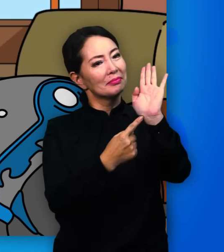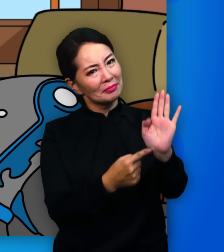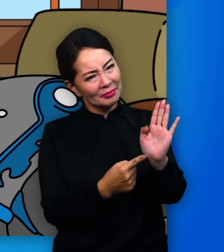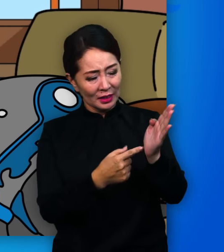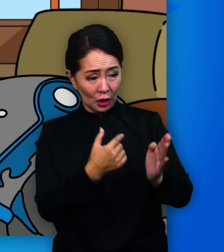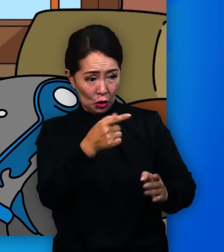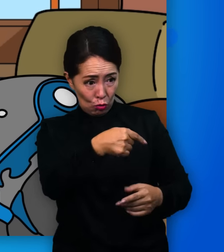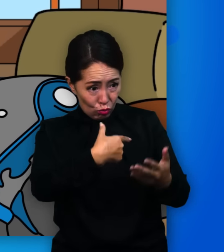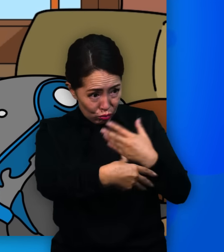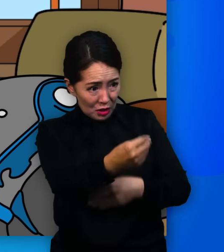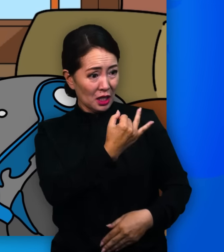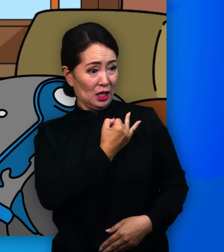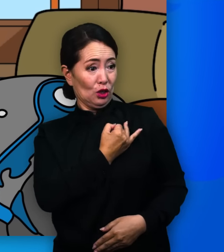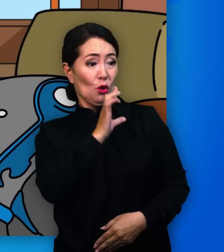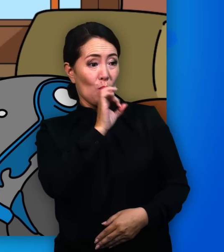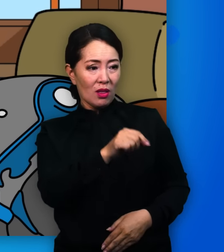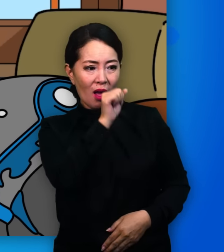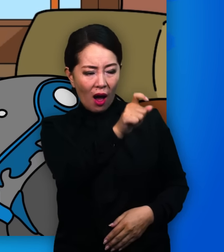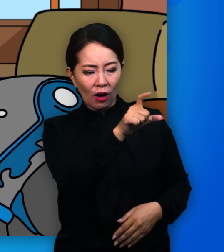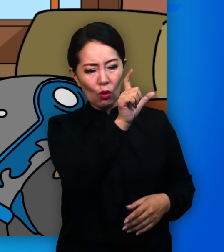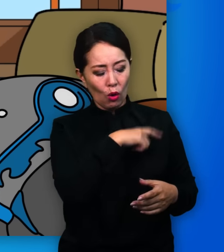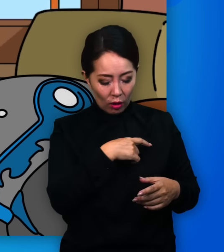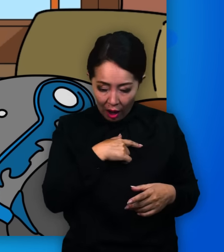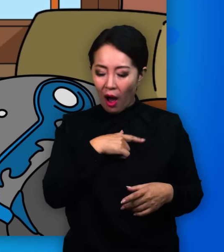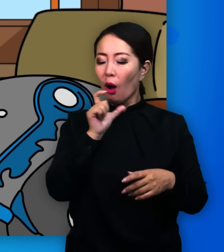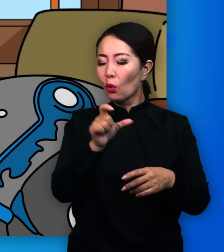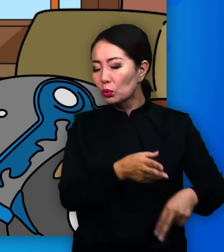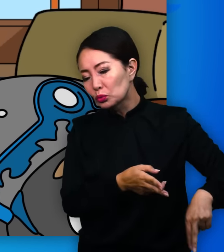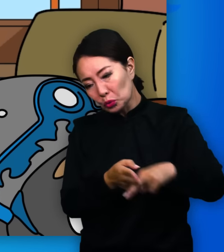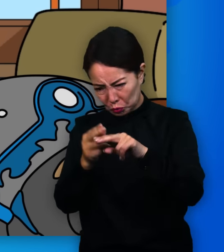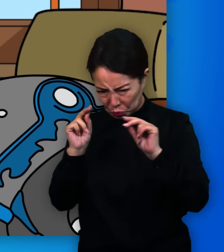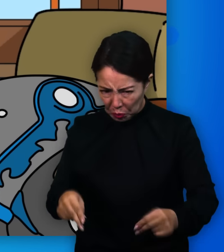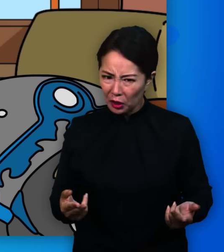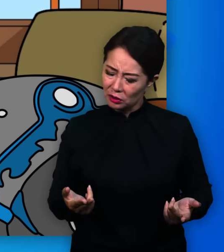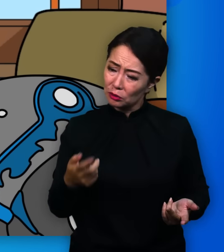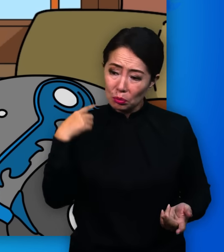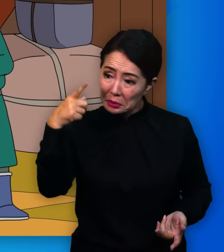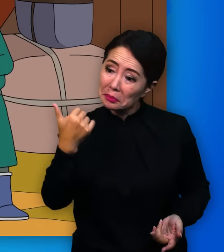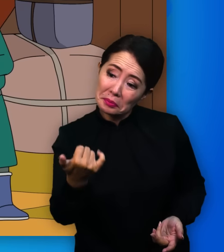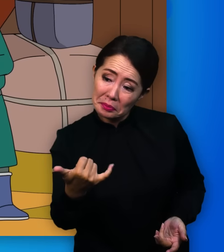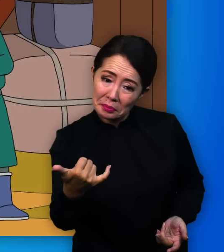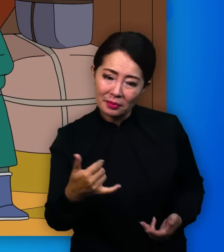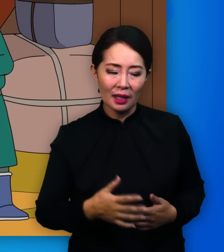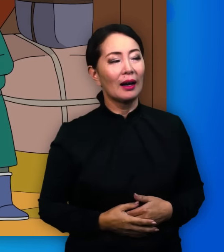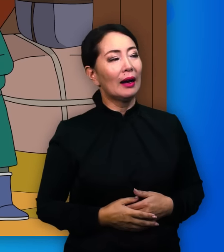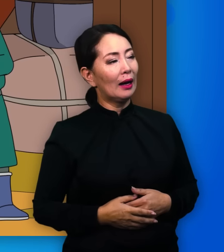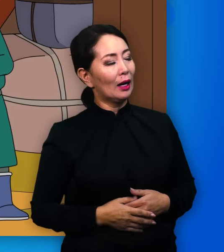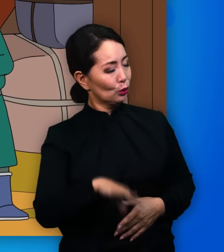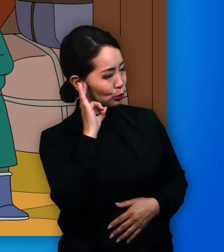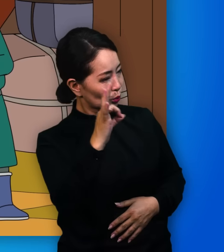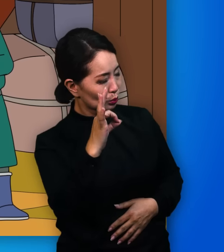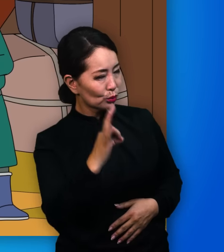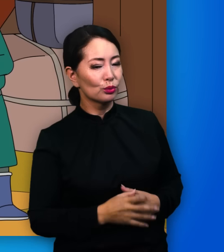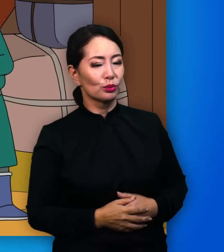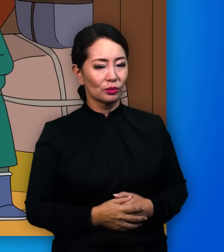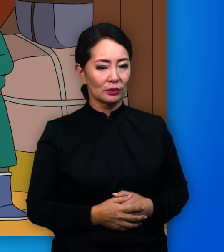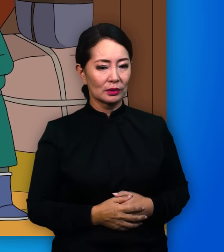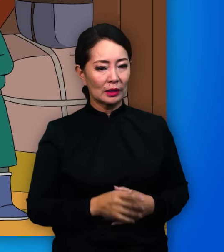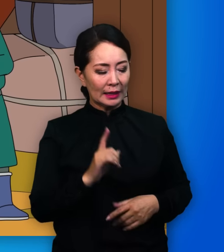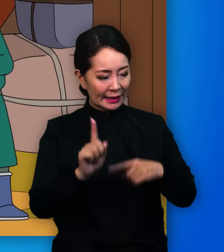За явъя да. Та төрхөлэн үү? Таныг энэ нутгийн хүн байна гэд бидэнд нэг туслах болов гэд ирсэн юм. Таних хүн